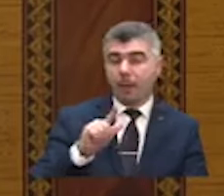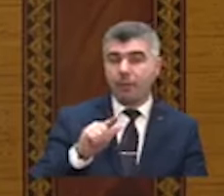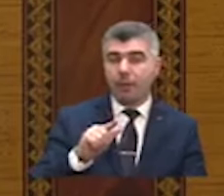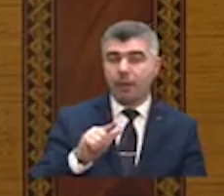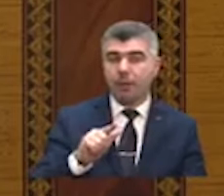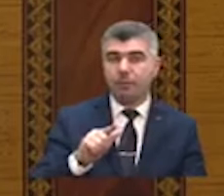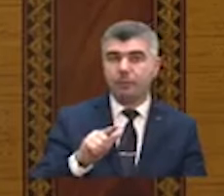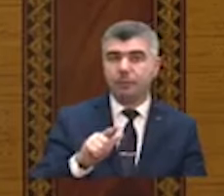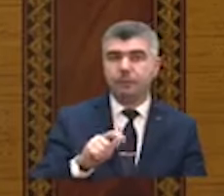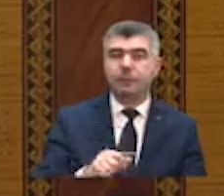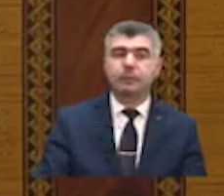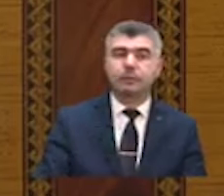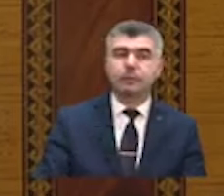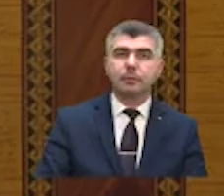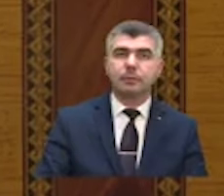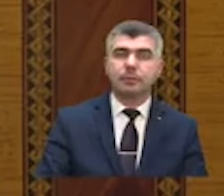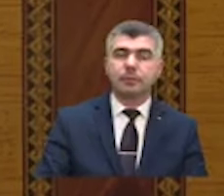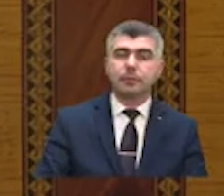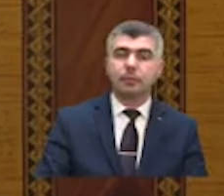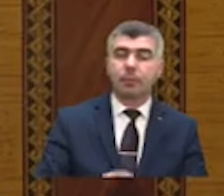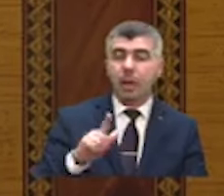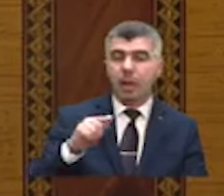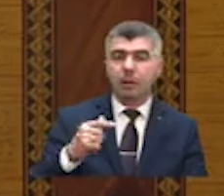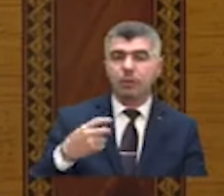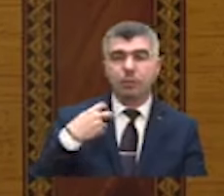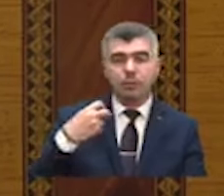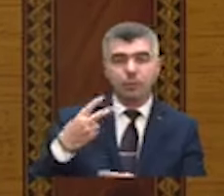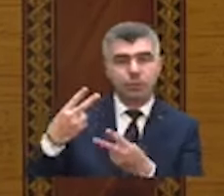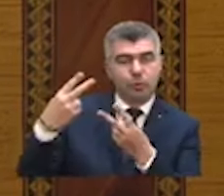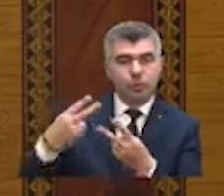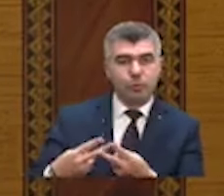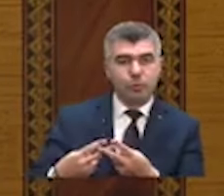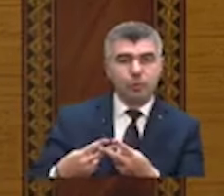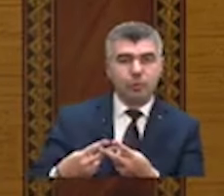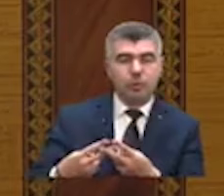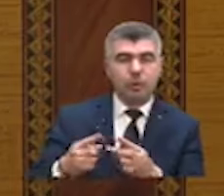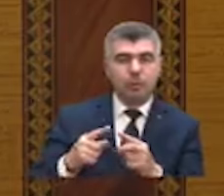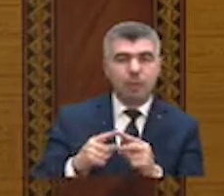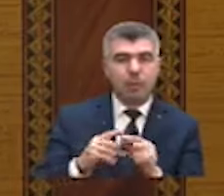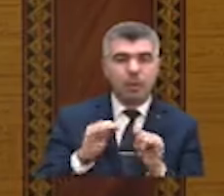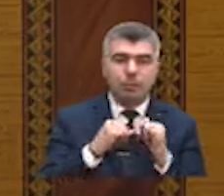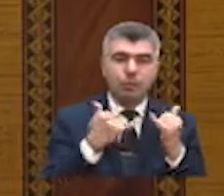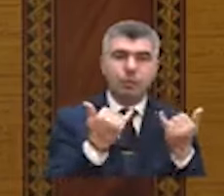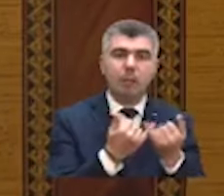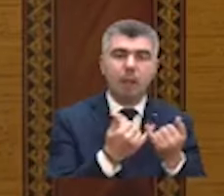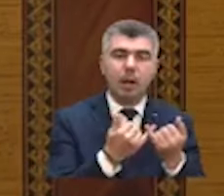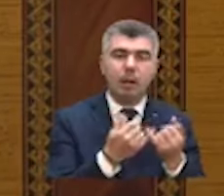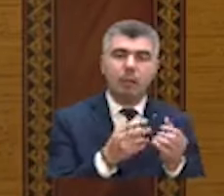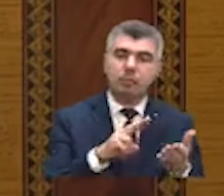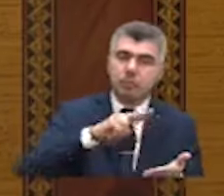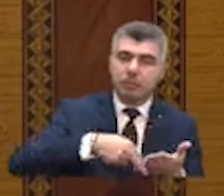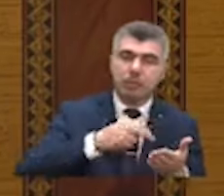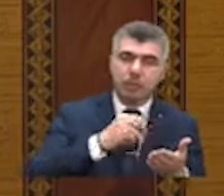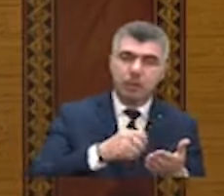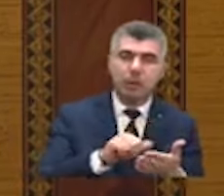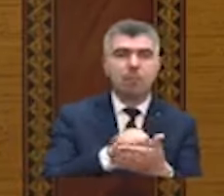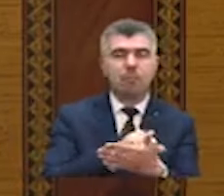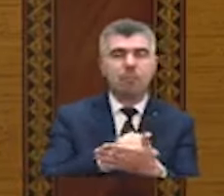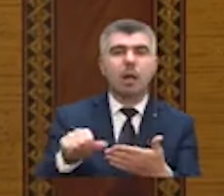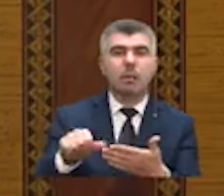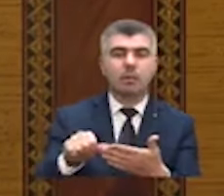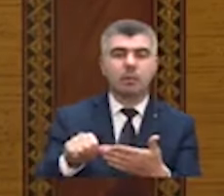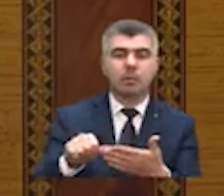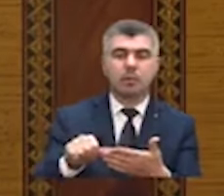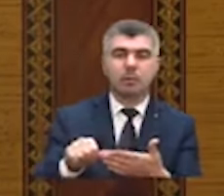العتق ديالها انه بلي يكون واحد الاستثمار اللي هو داز في لا كونسيون ديال ستيمون في لا كوميسيون بانك ك تعطيه